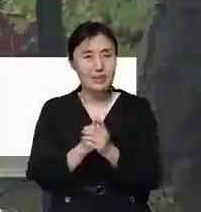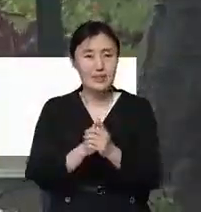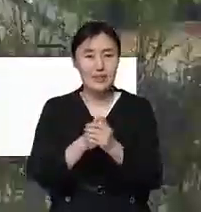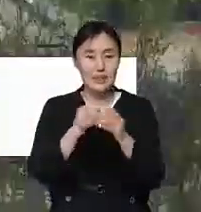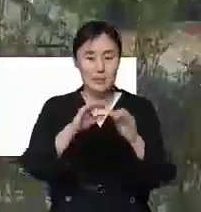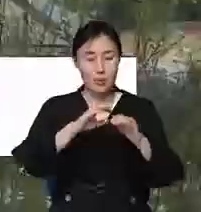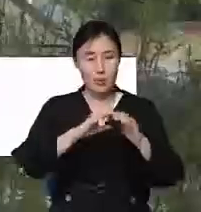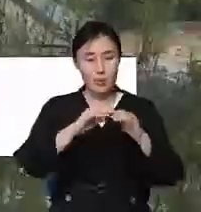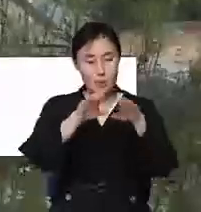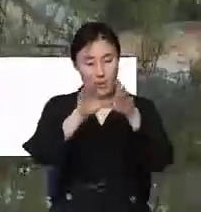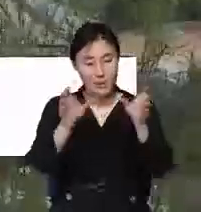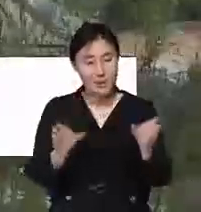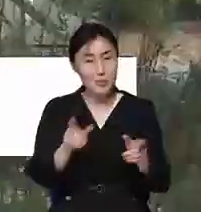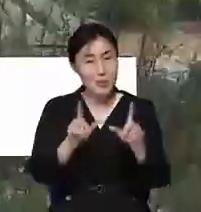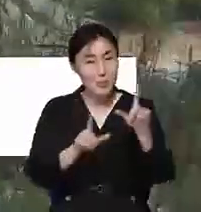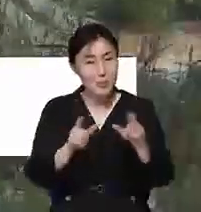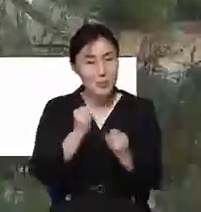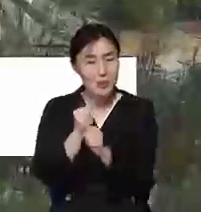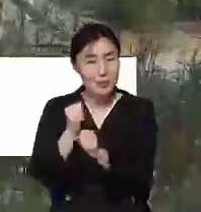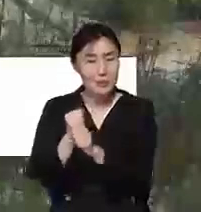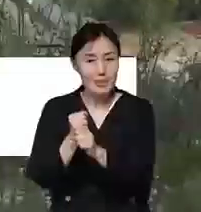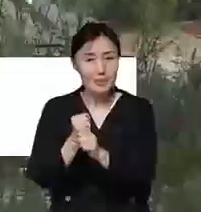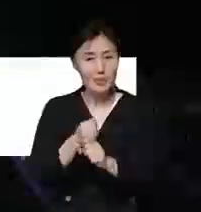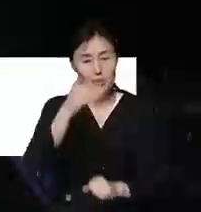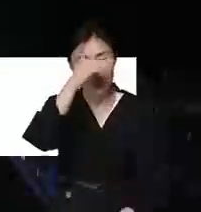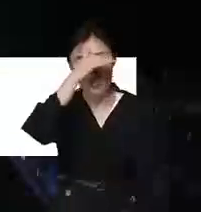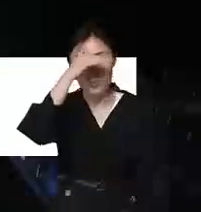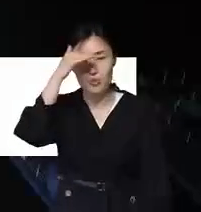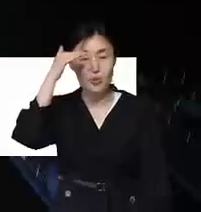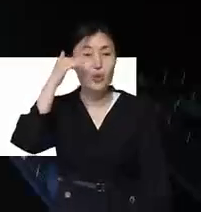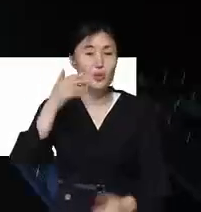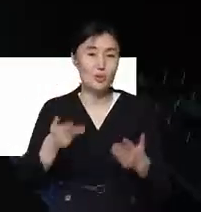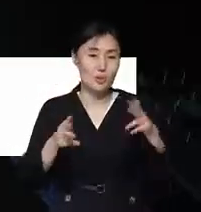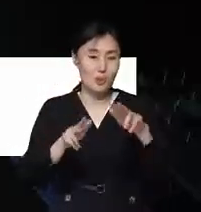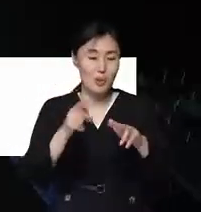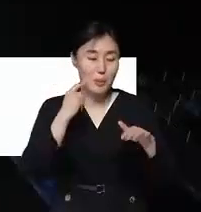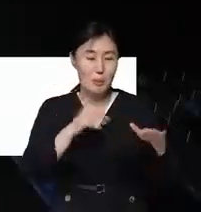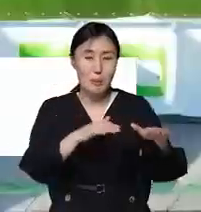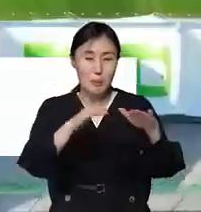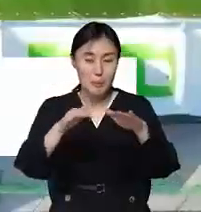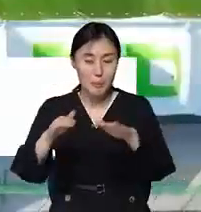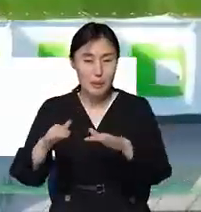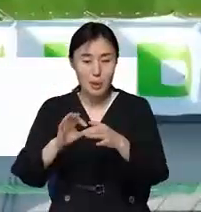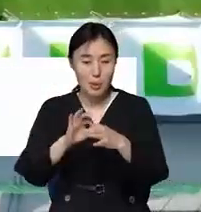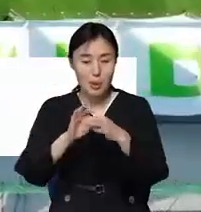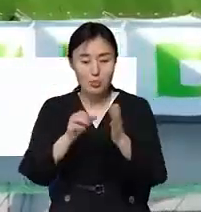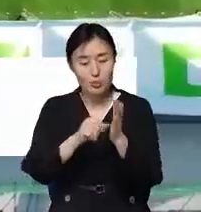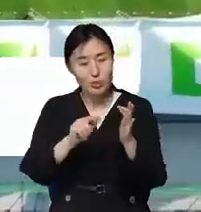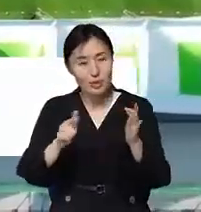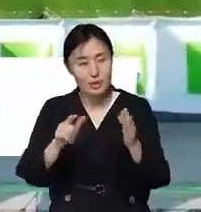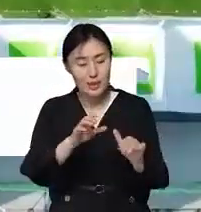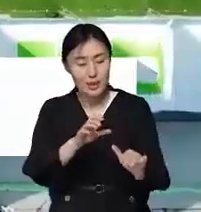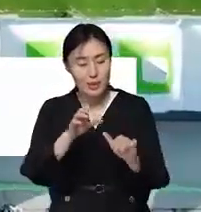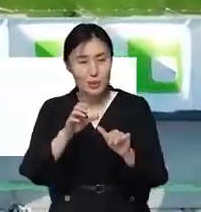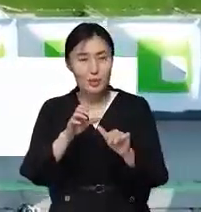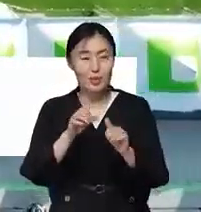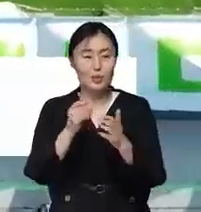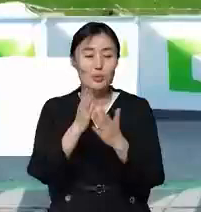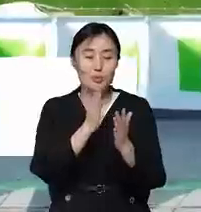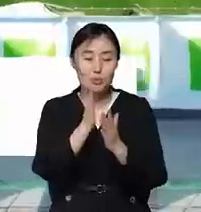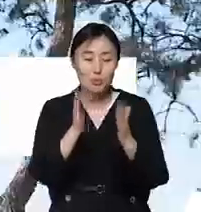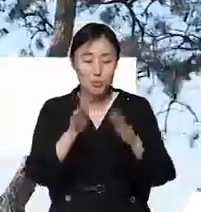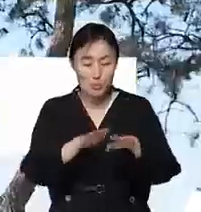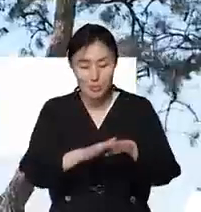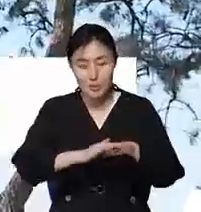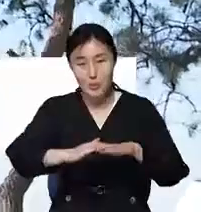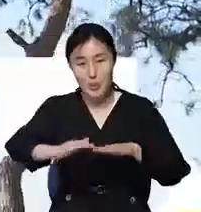만들어 자연스럽게 운치를 얹은 조망 정원, 바다 관련 소재를 반영한 정원에 잔디 카펫으로 단장한 전남